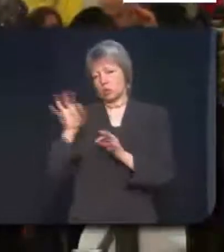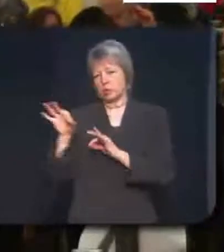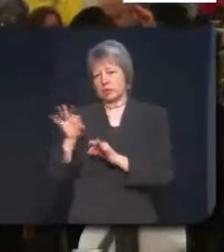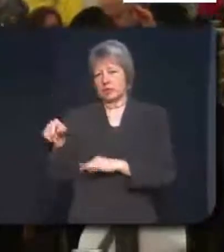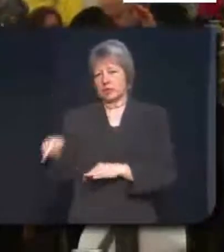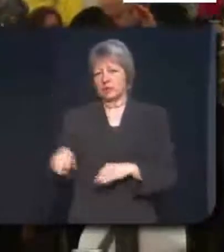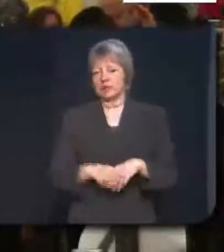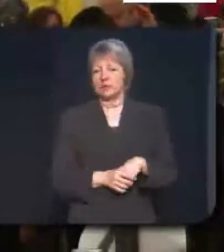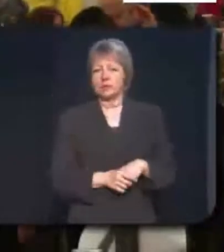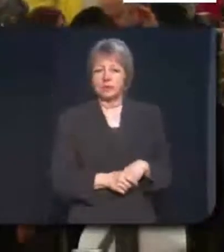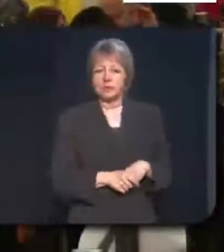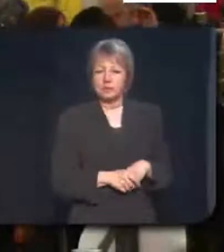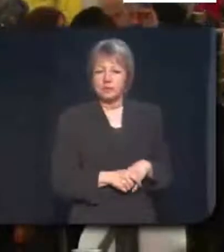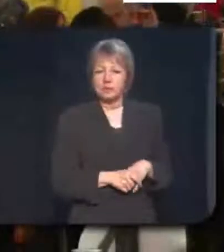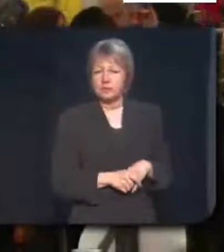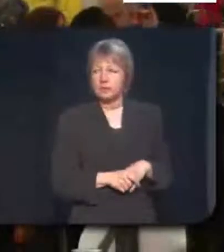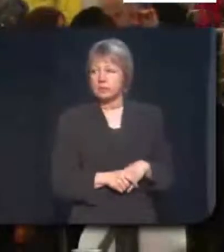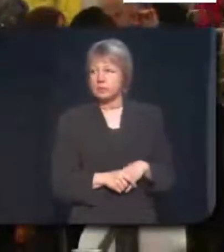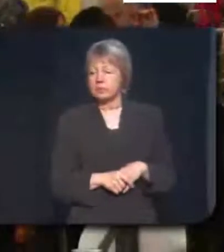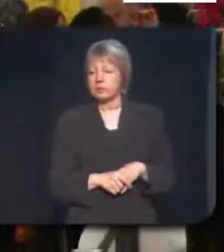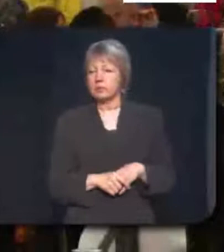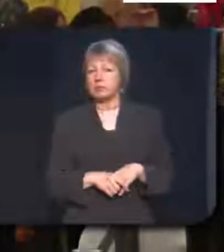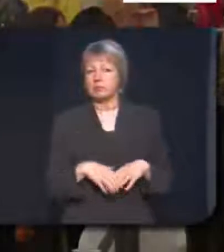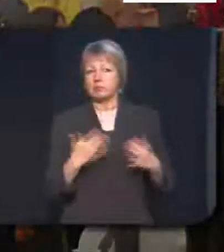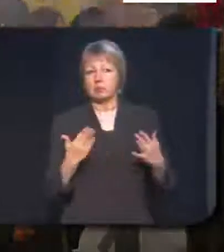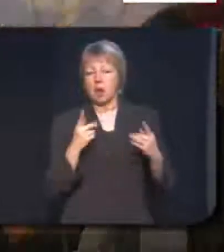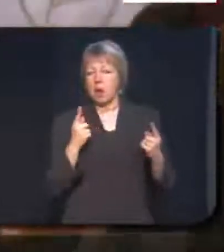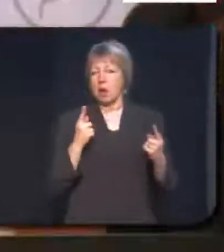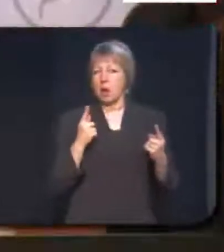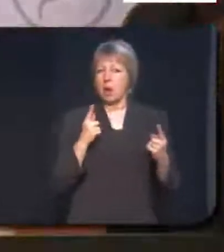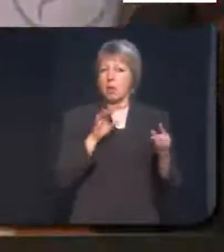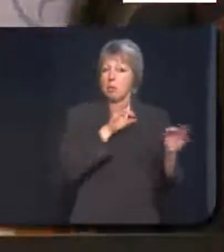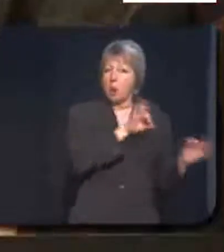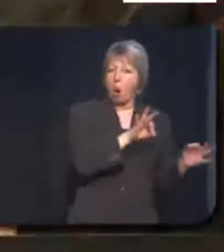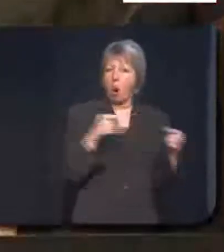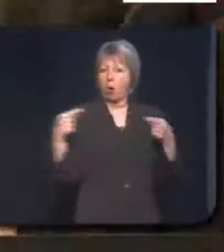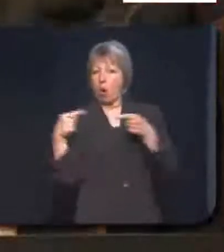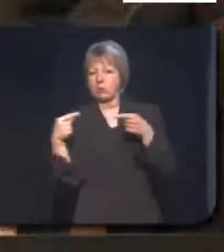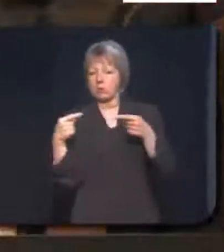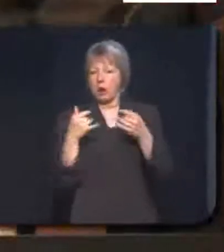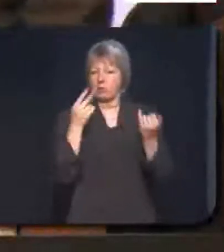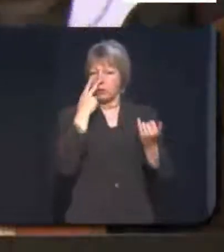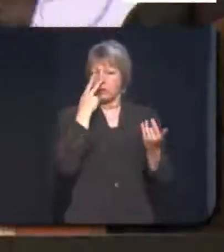gut gibt es pro contra bist du pro